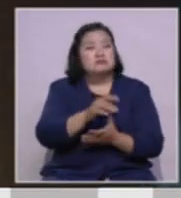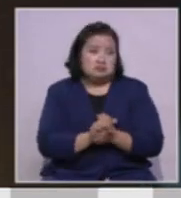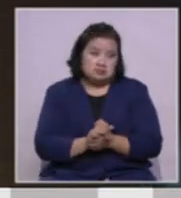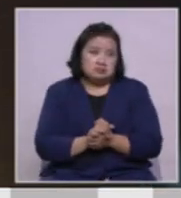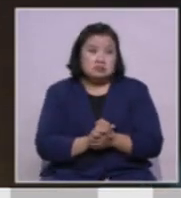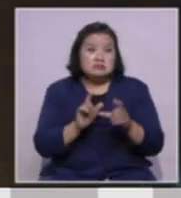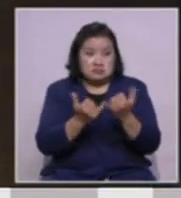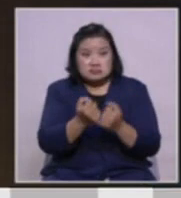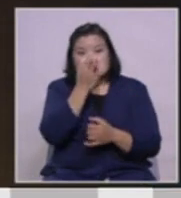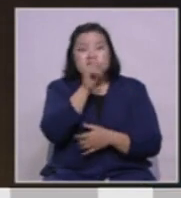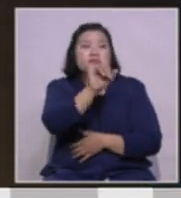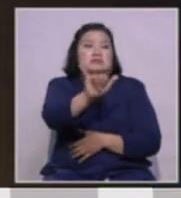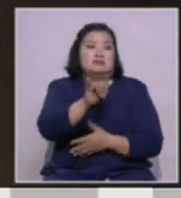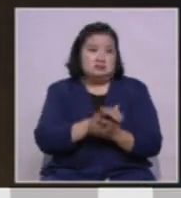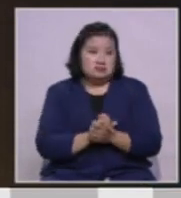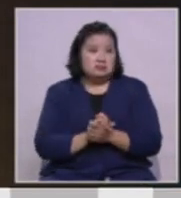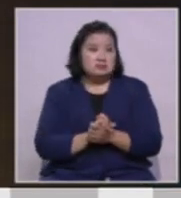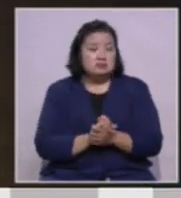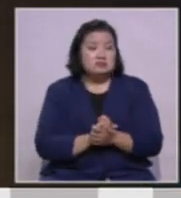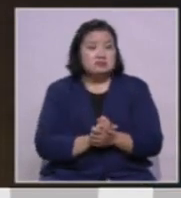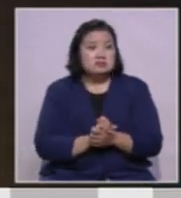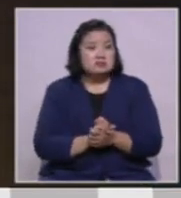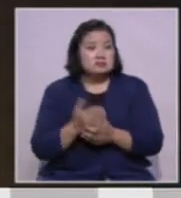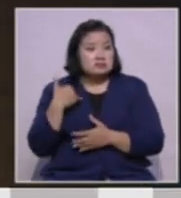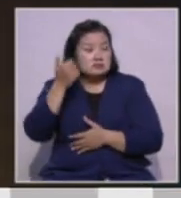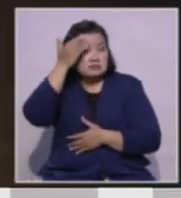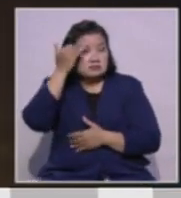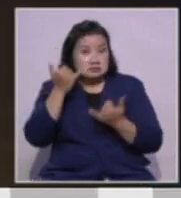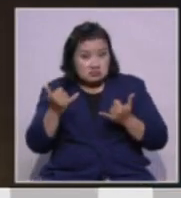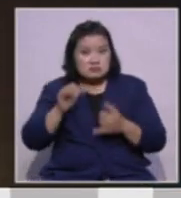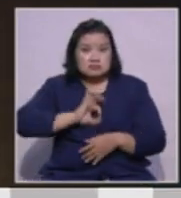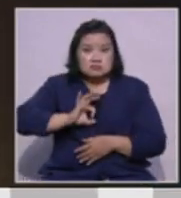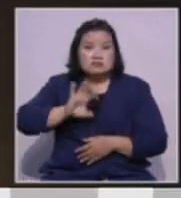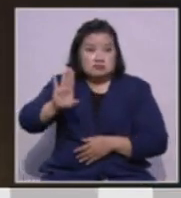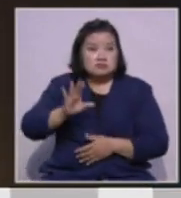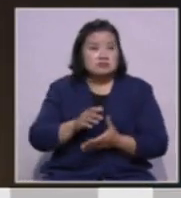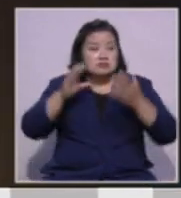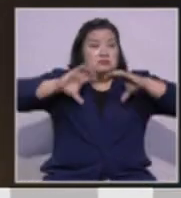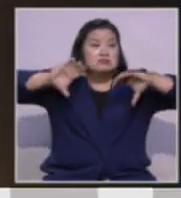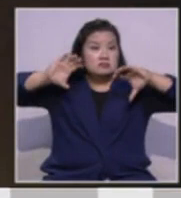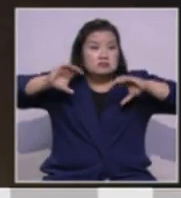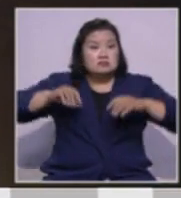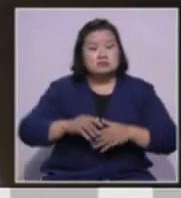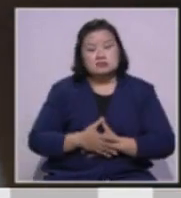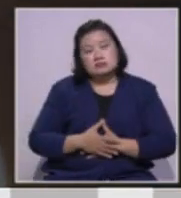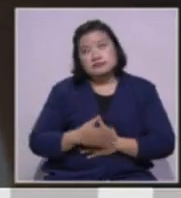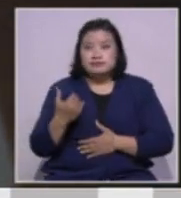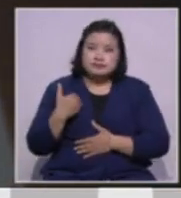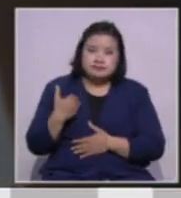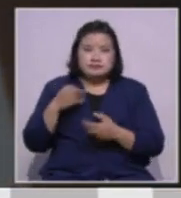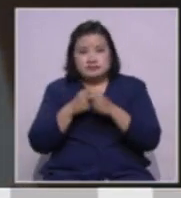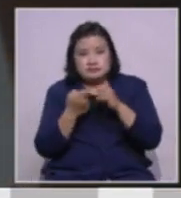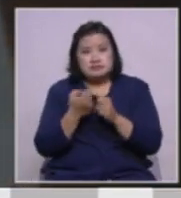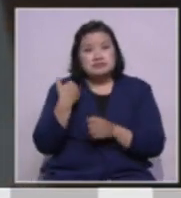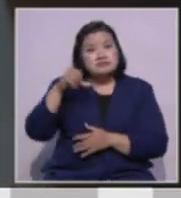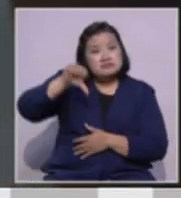แปลกนะที่คนจะรู้สึกว่ามาเจอรัฐบาลชุดใหม่มีครม.ชุดใหม่แล้วจะรู้สึกว่าโอ้มันจะมีเรื่องนั้นเรื่องนี้ดีขึ้นมาม